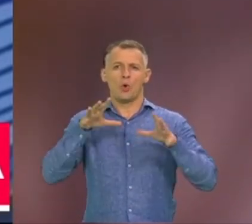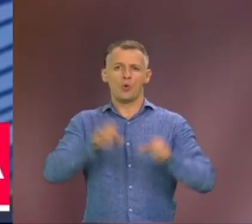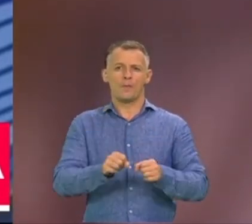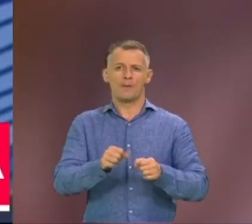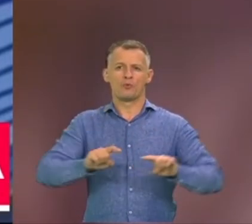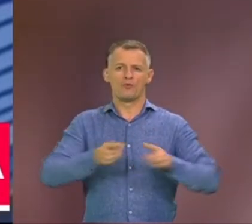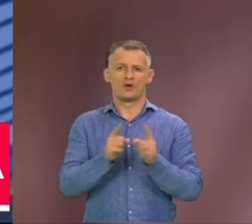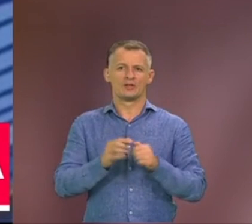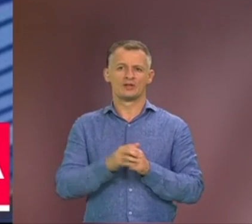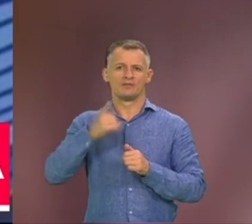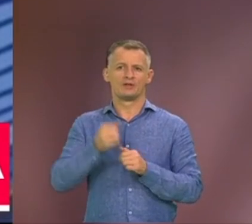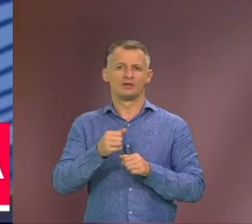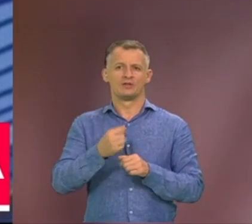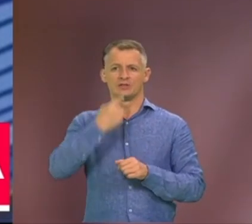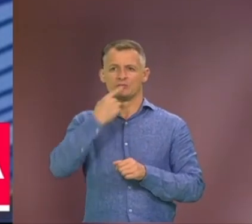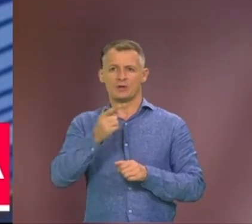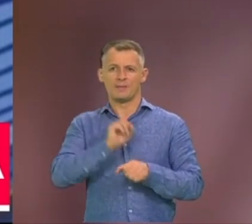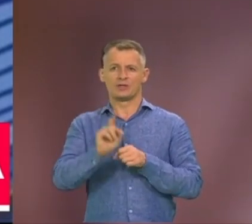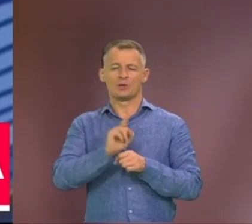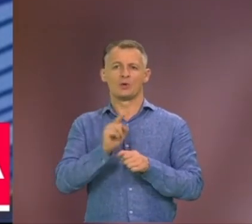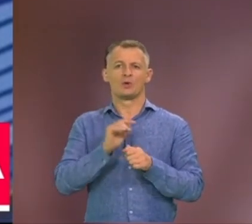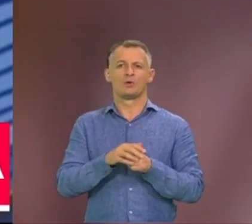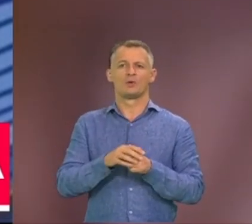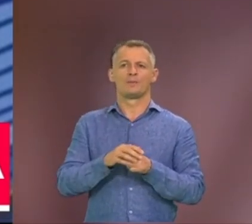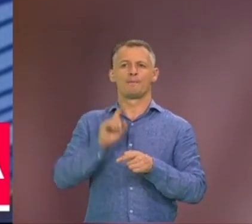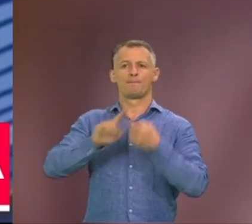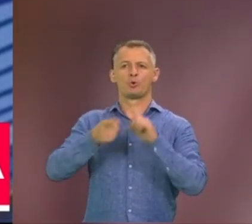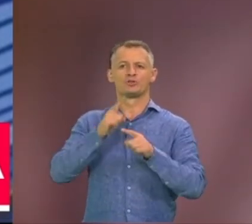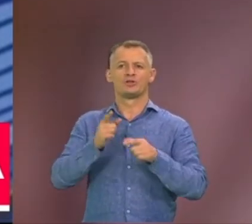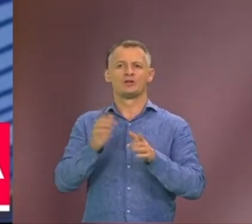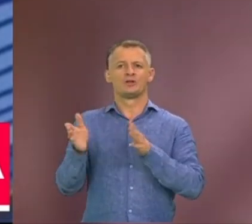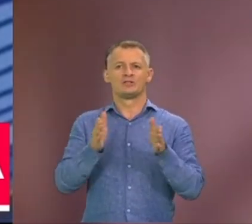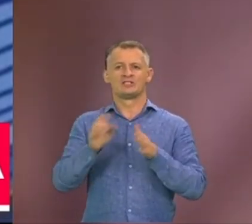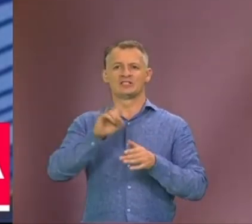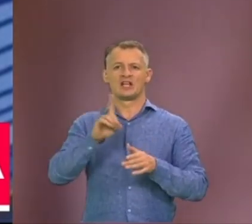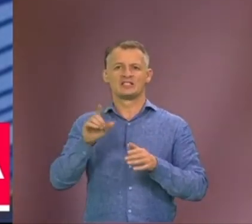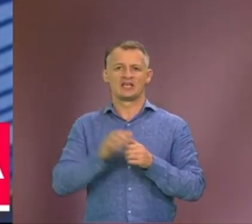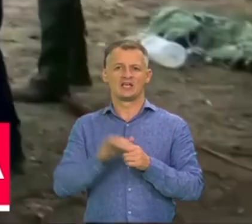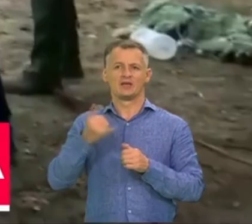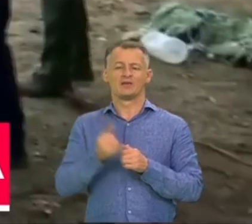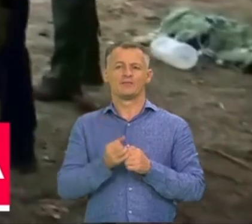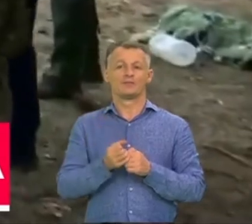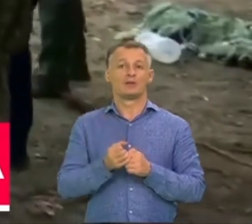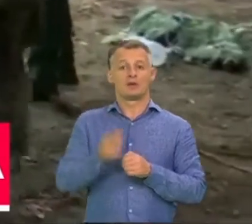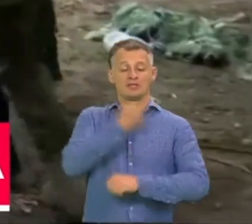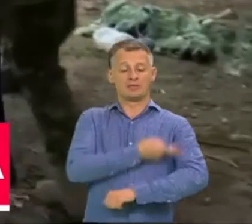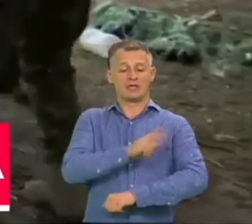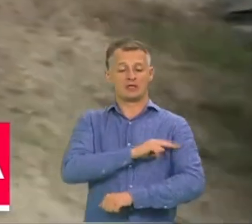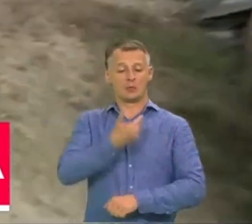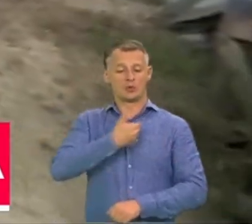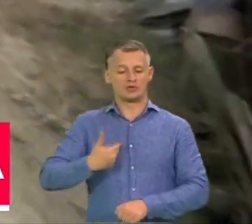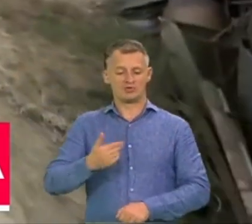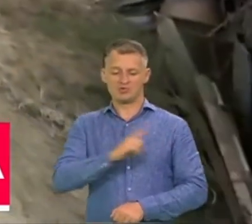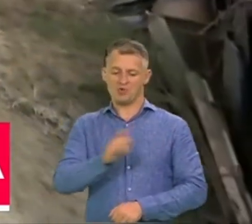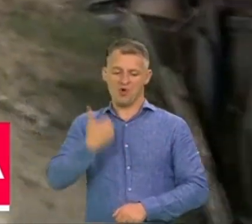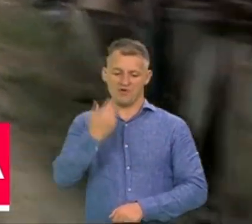же контексте нужно рассматривать историю с спутником, который развивается вот буквально у нас на. Репрезентанții de la București nu au oferit